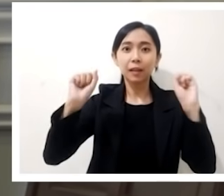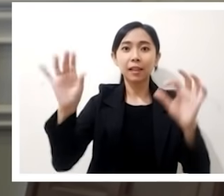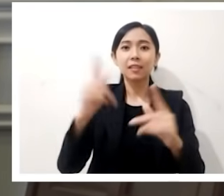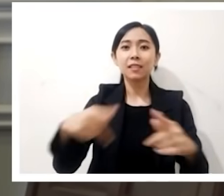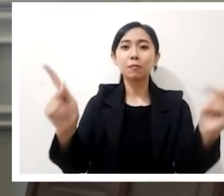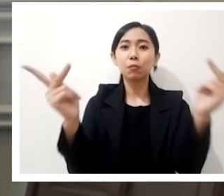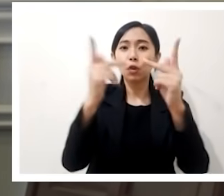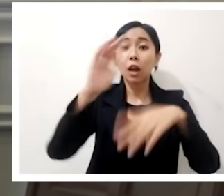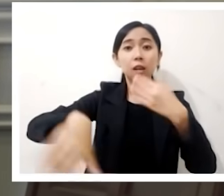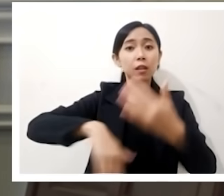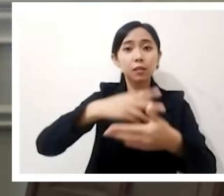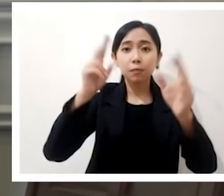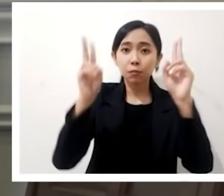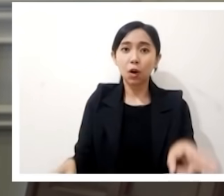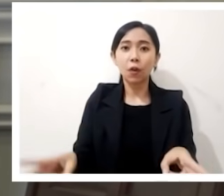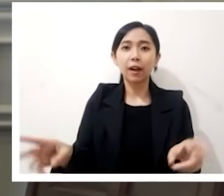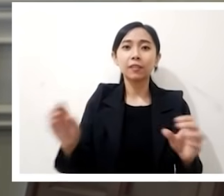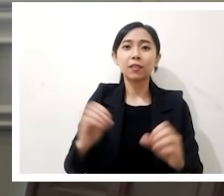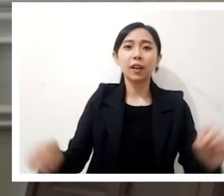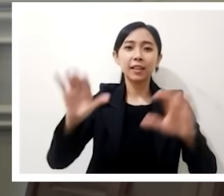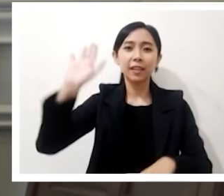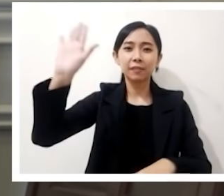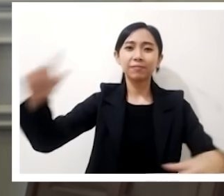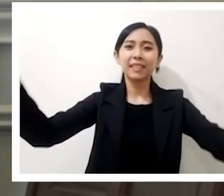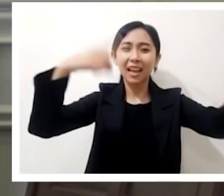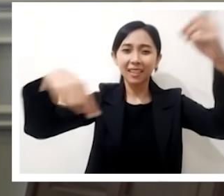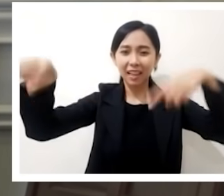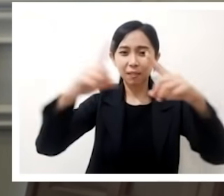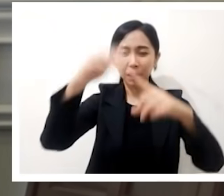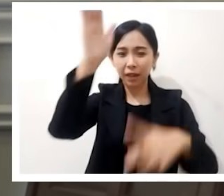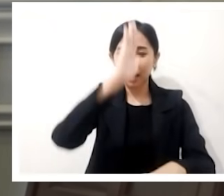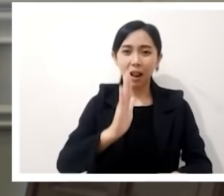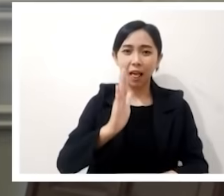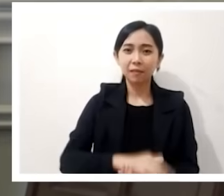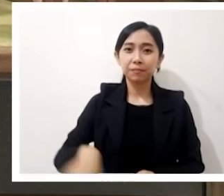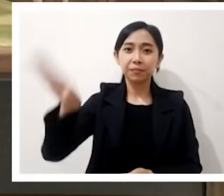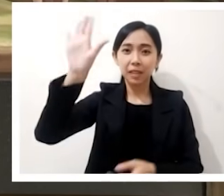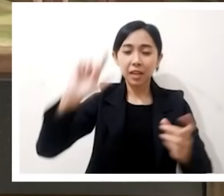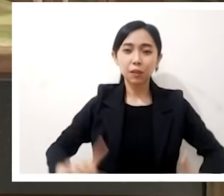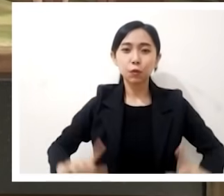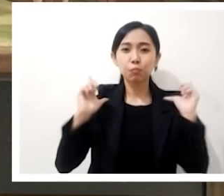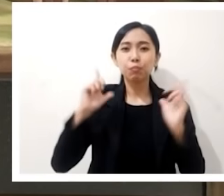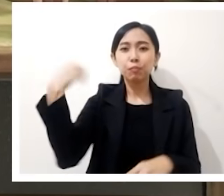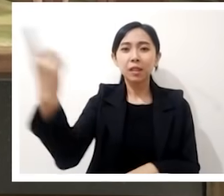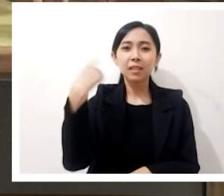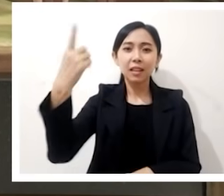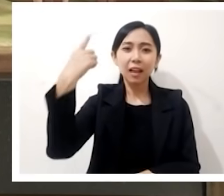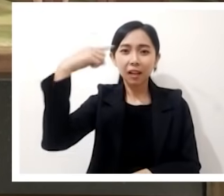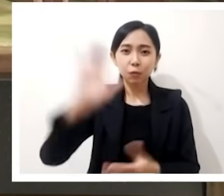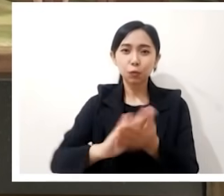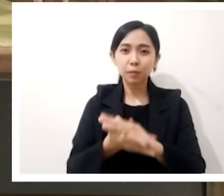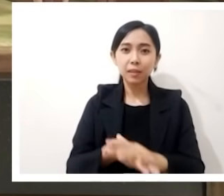juga menyelamatkan dengan sempurna semua orang yang oleh dia datang kepada Allah. Sebab ia